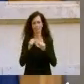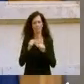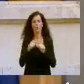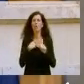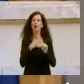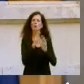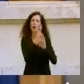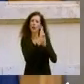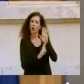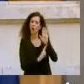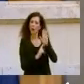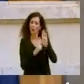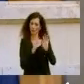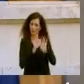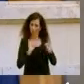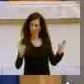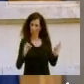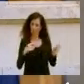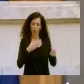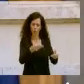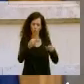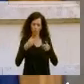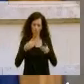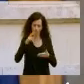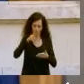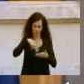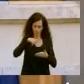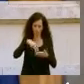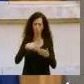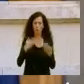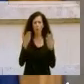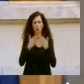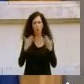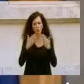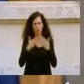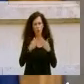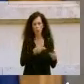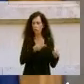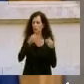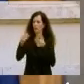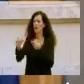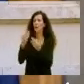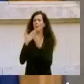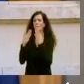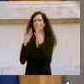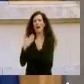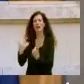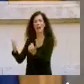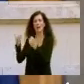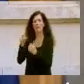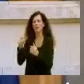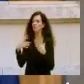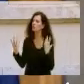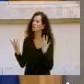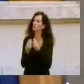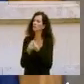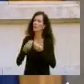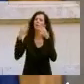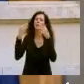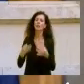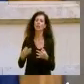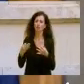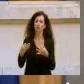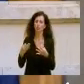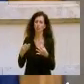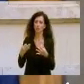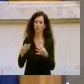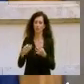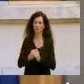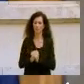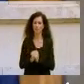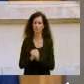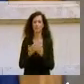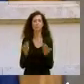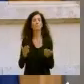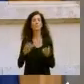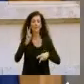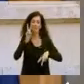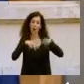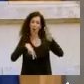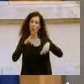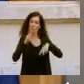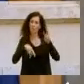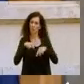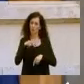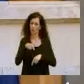li prenderò li studierò li porterò in parlamento e col parlamento decideremo peraltro quando facciamo queste valutazioni